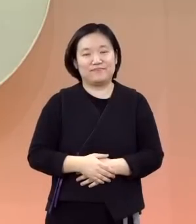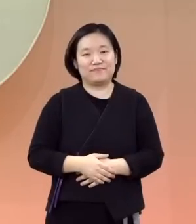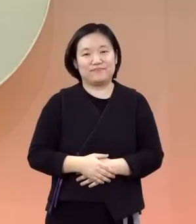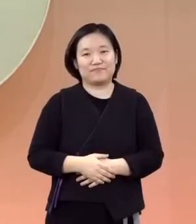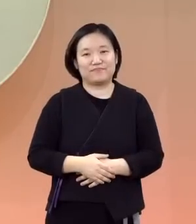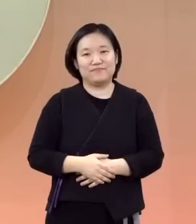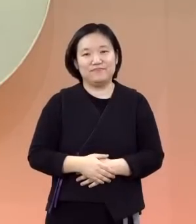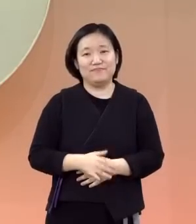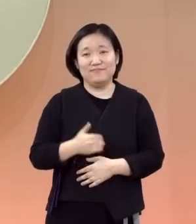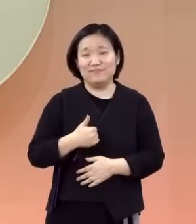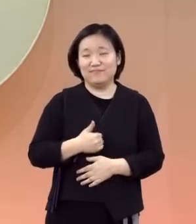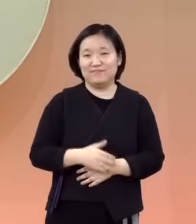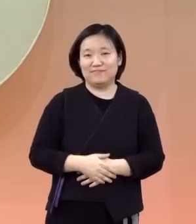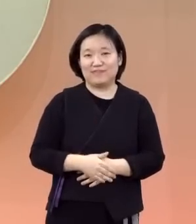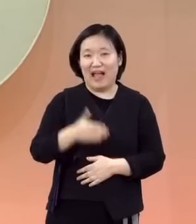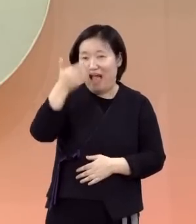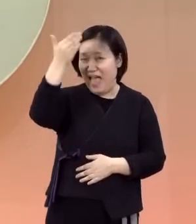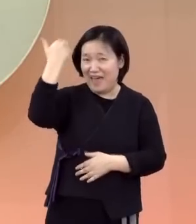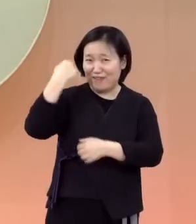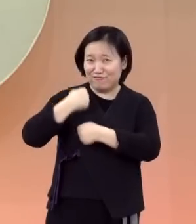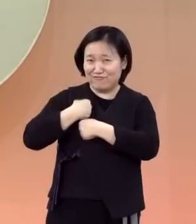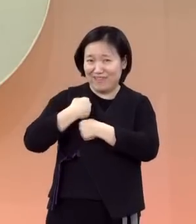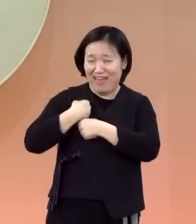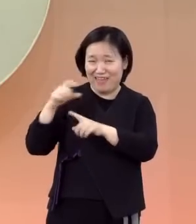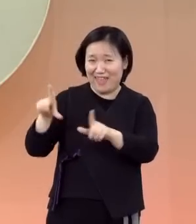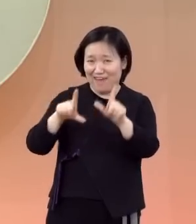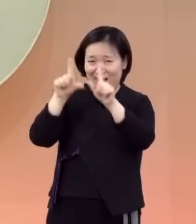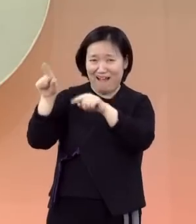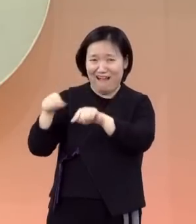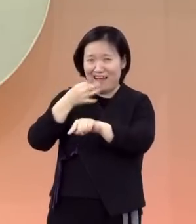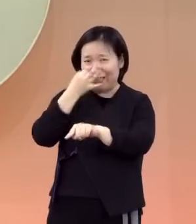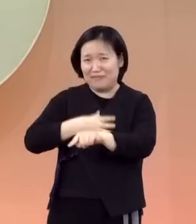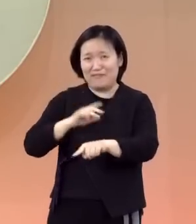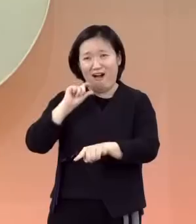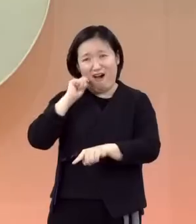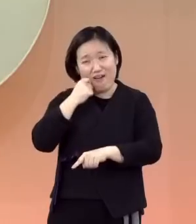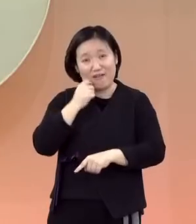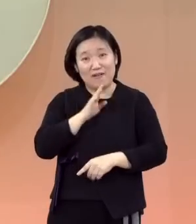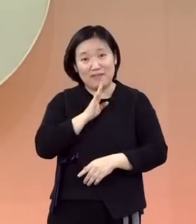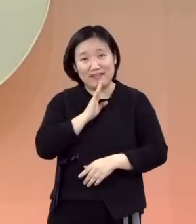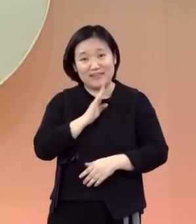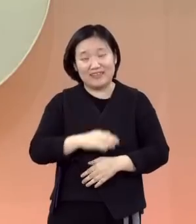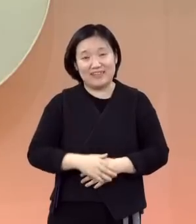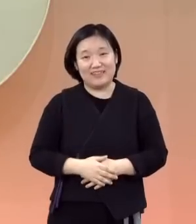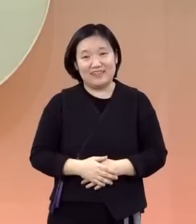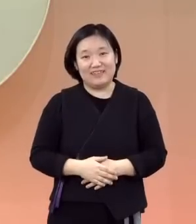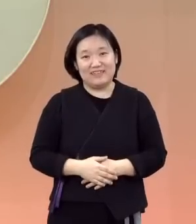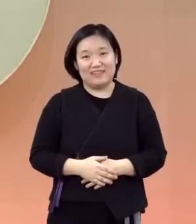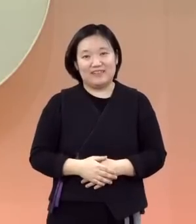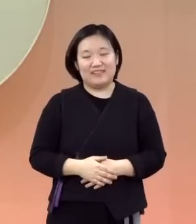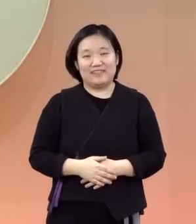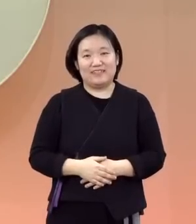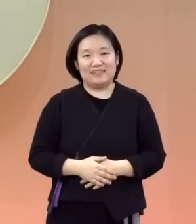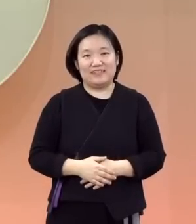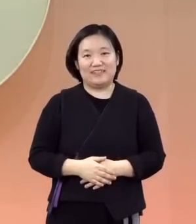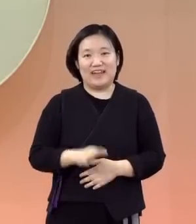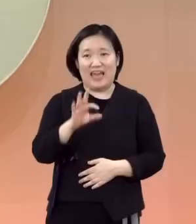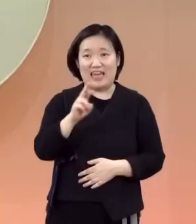옛날군대는정말혹독했겠구나"라는생각도들었습니다 .하지만농담삼아말하자면,